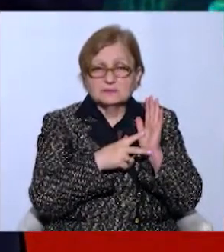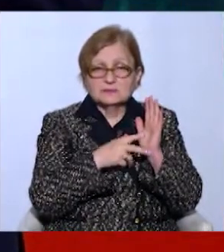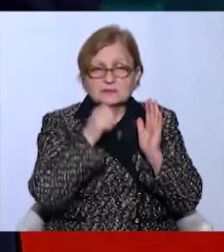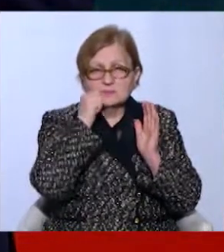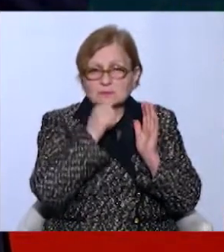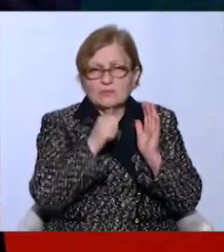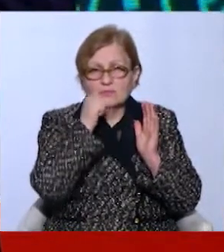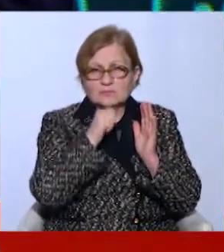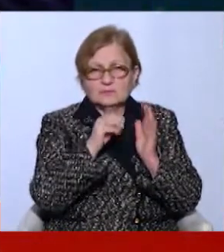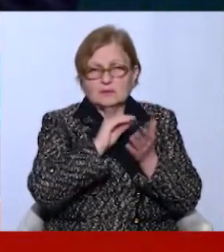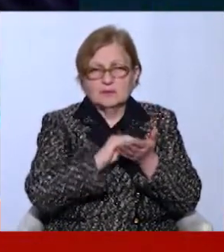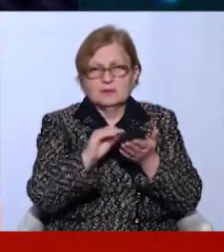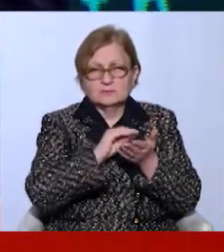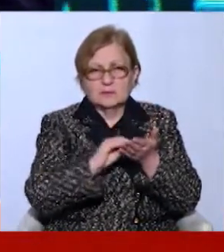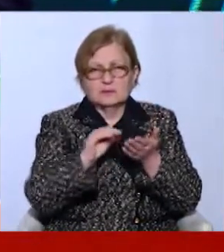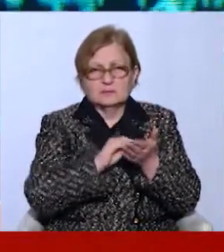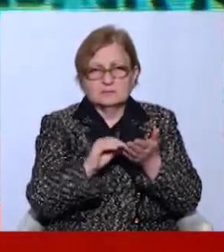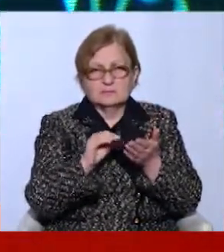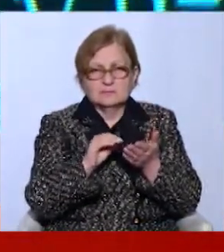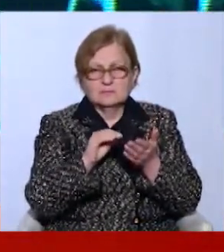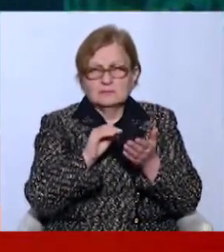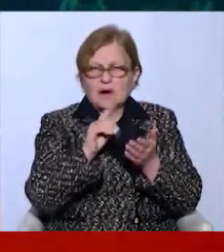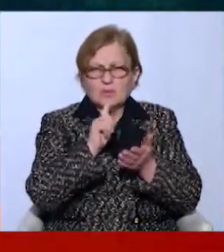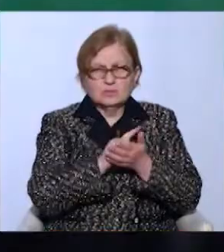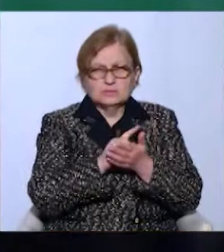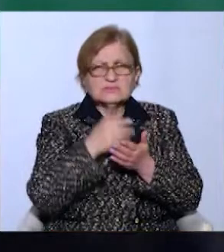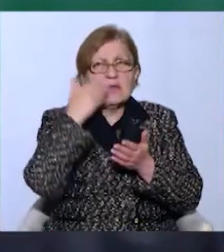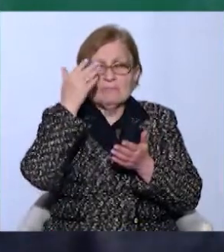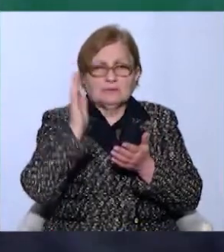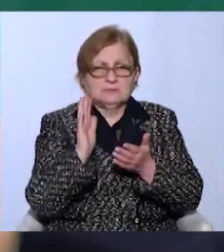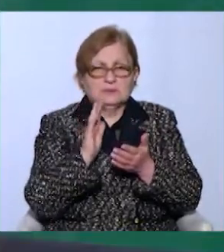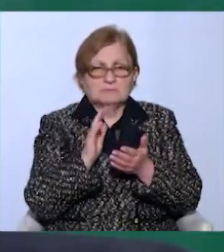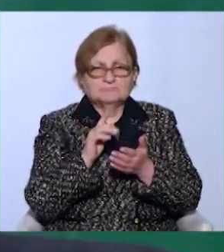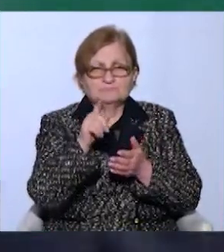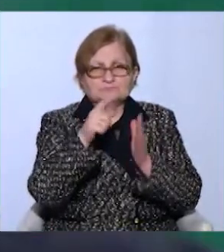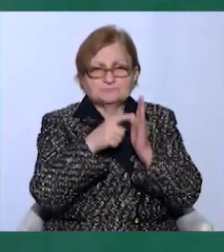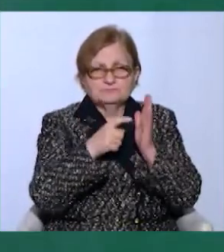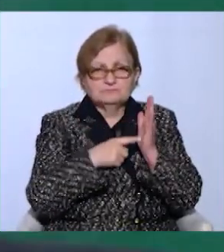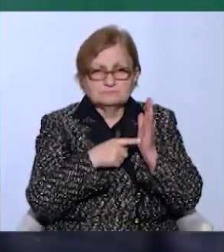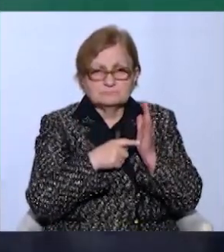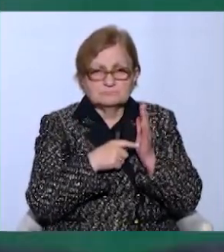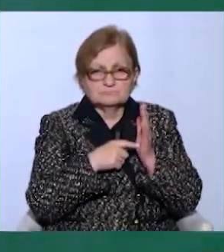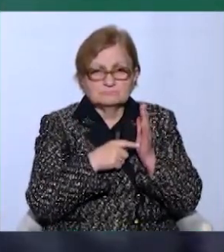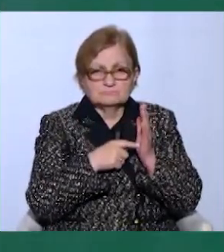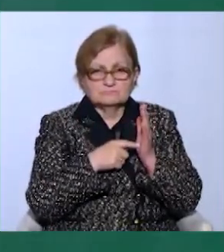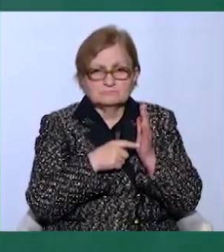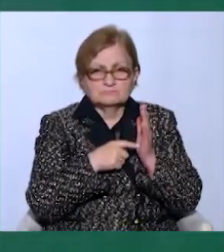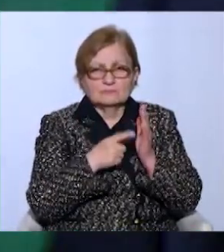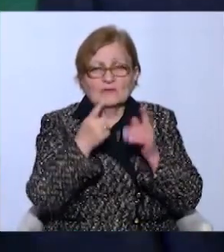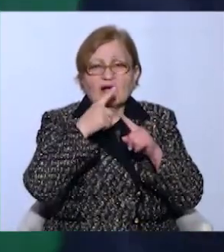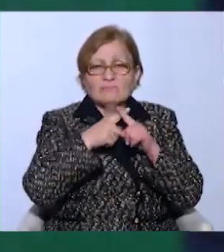დაწერეთ ყოველთვის, იმიტომ რომ არავინ ვარ დაზღვეული შეცდომისაგან. 4-ჯერ. 4-ჯერ 18 არის 72.